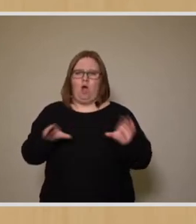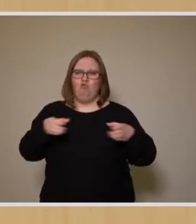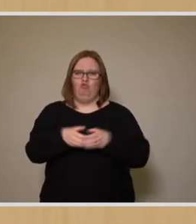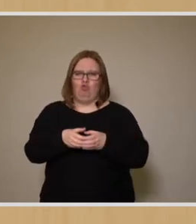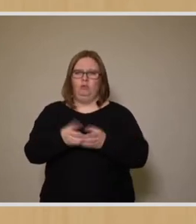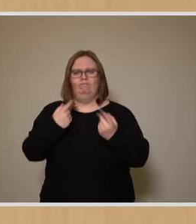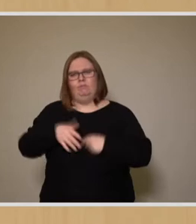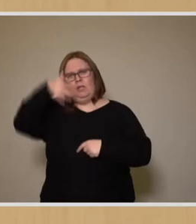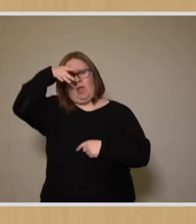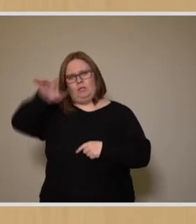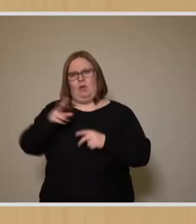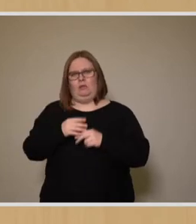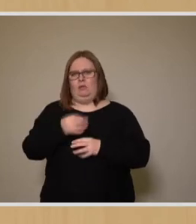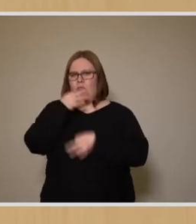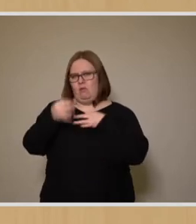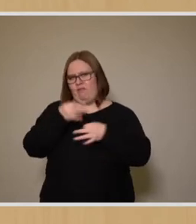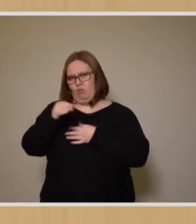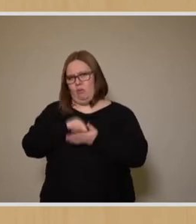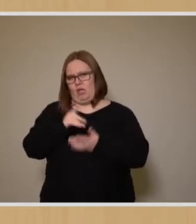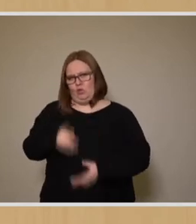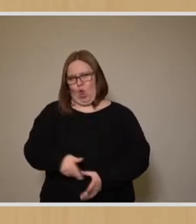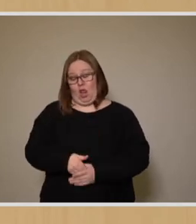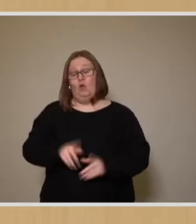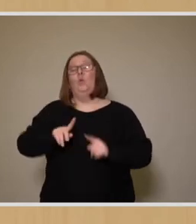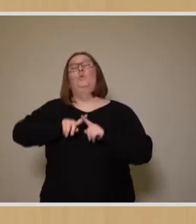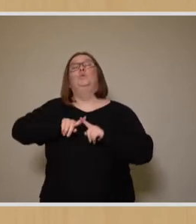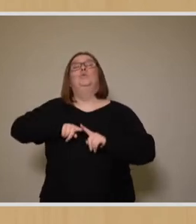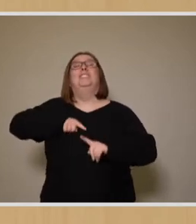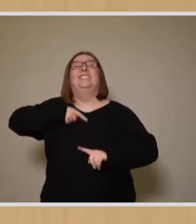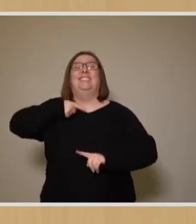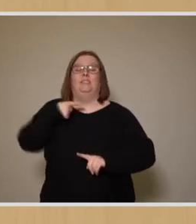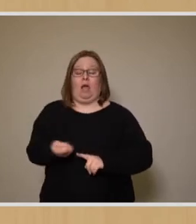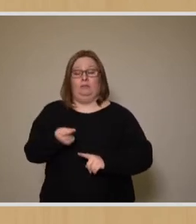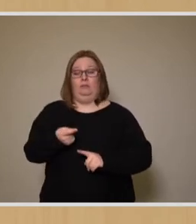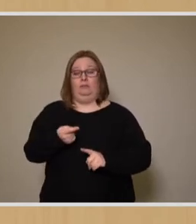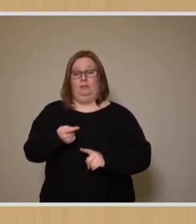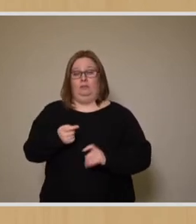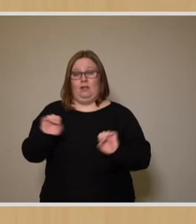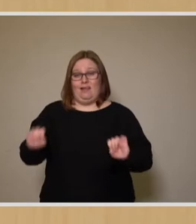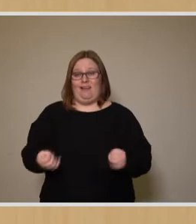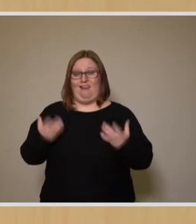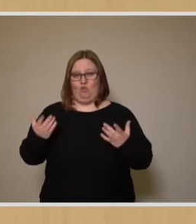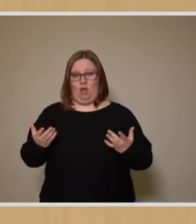eine Expertinnenanhörung stattfinden wird, die dann alle auf dem Tisch liegenden aktuellen